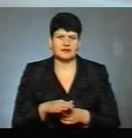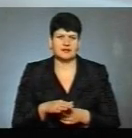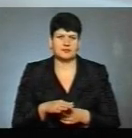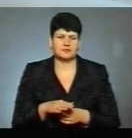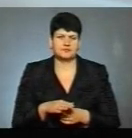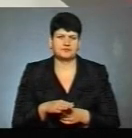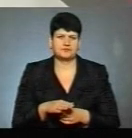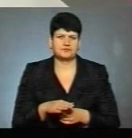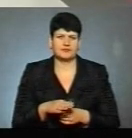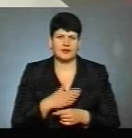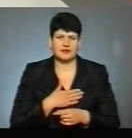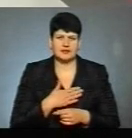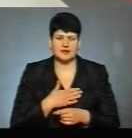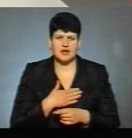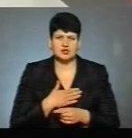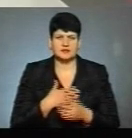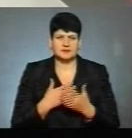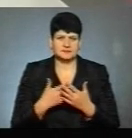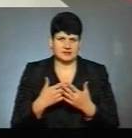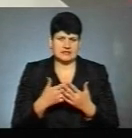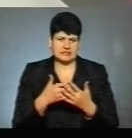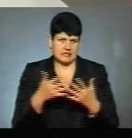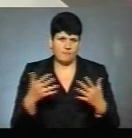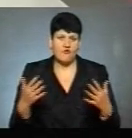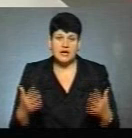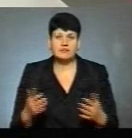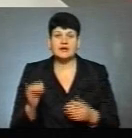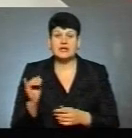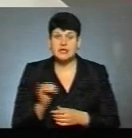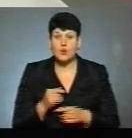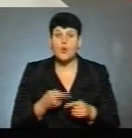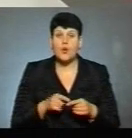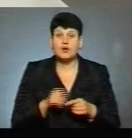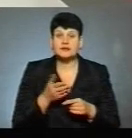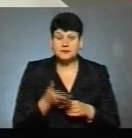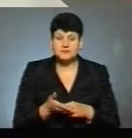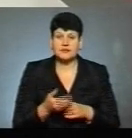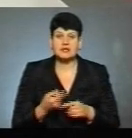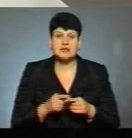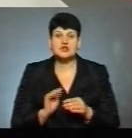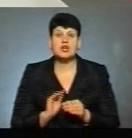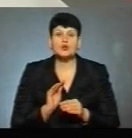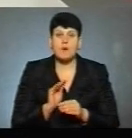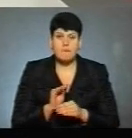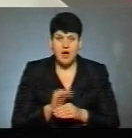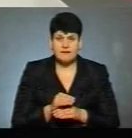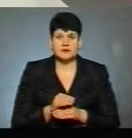таких наших символів. От. І до того ще й додавалось те,